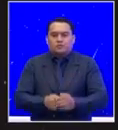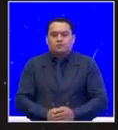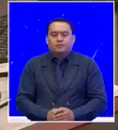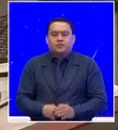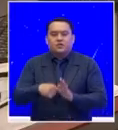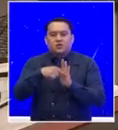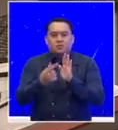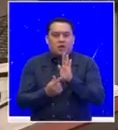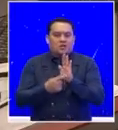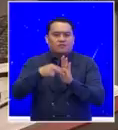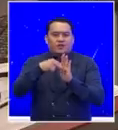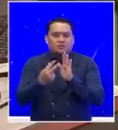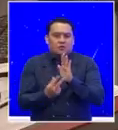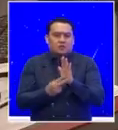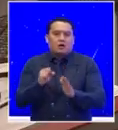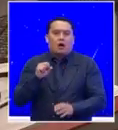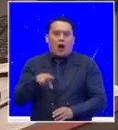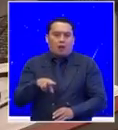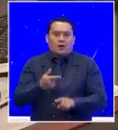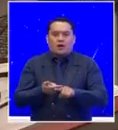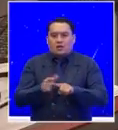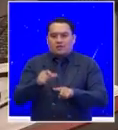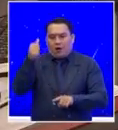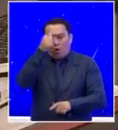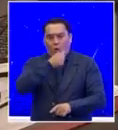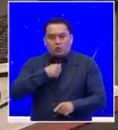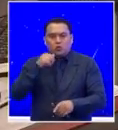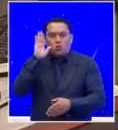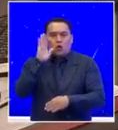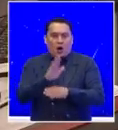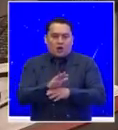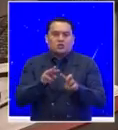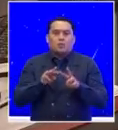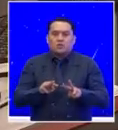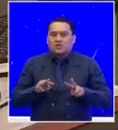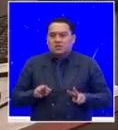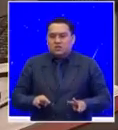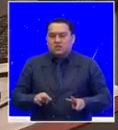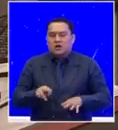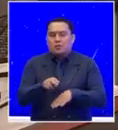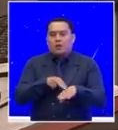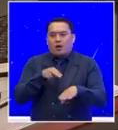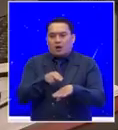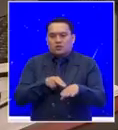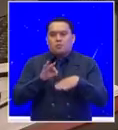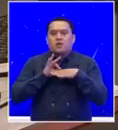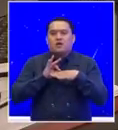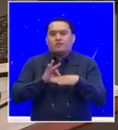апреля текущего года, согласно указанию министра внутренних дел,